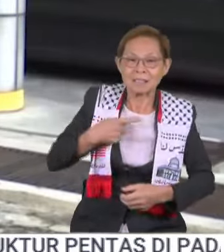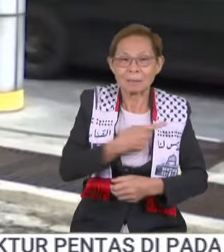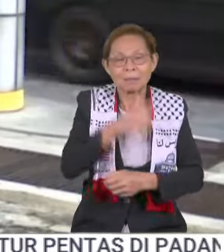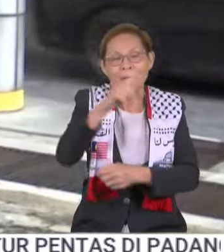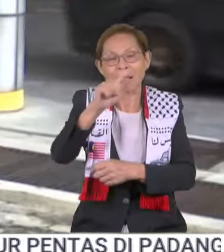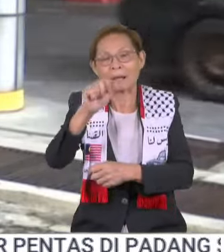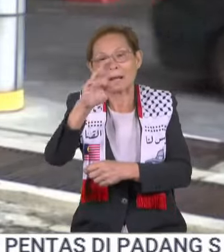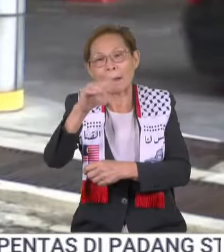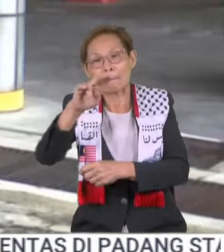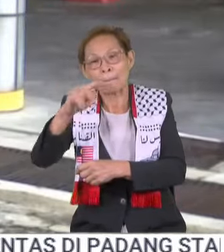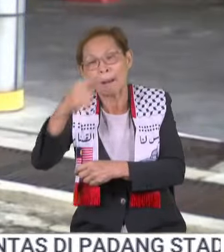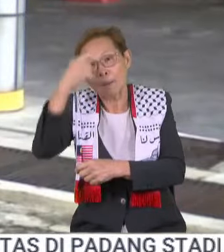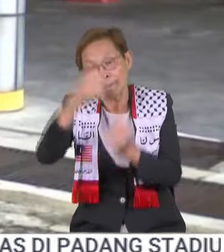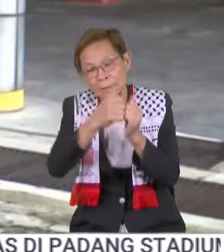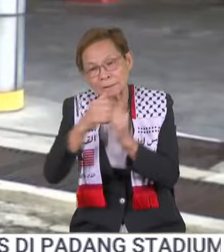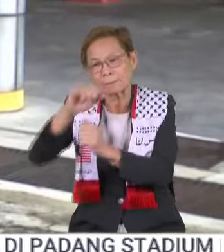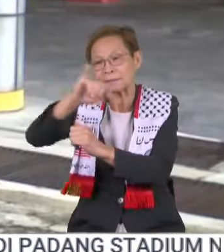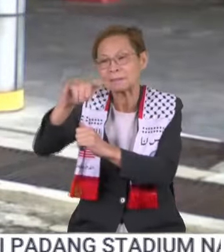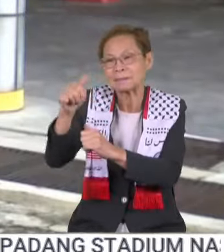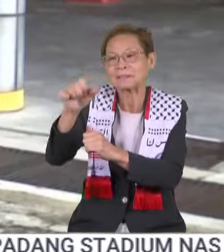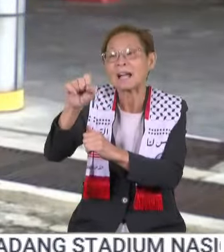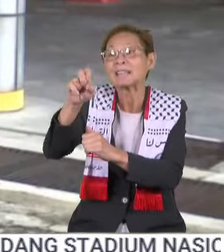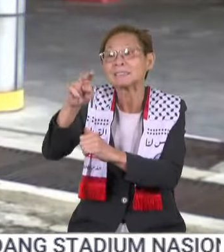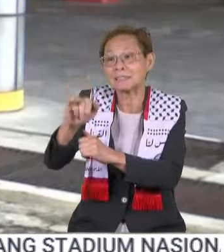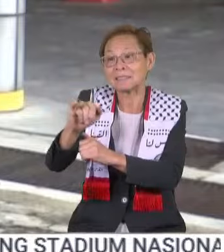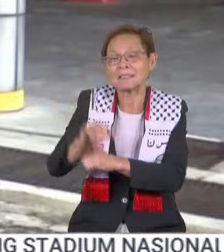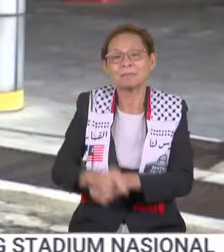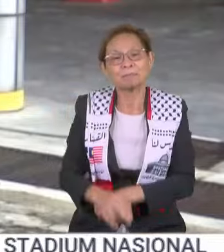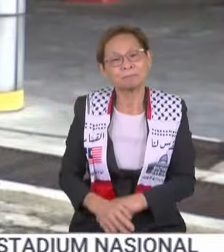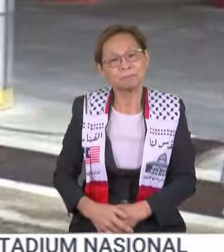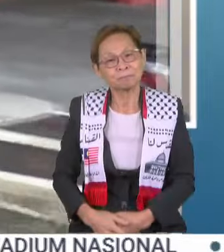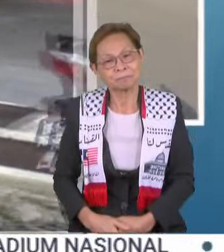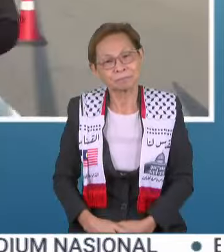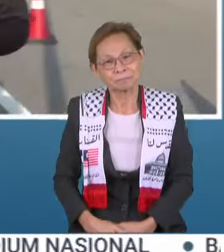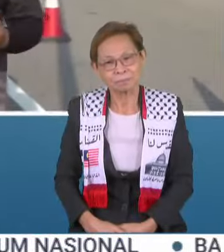Gambang bersama Jasmi untuk laporan seterusnya. Silakan.